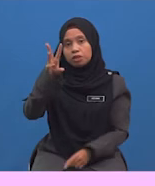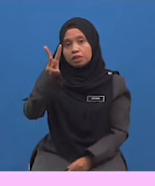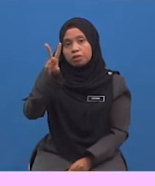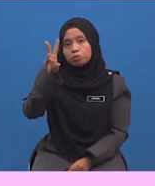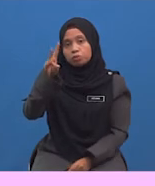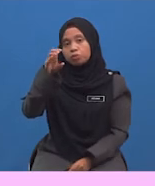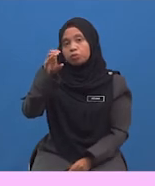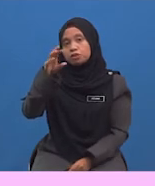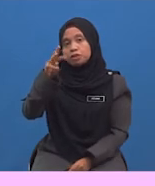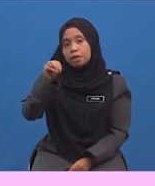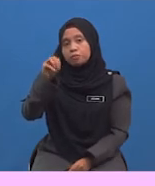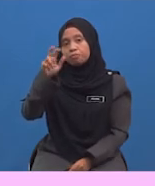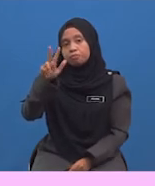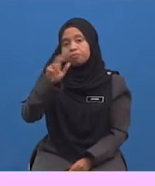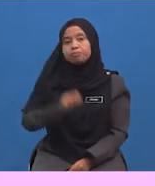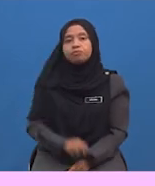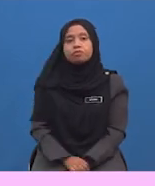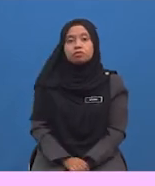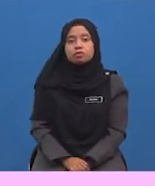256.7 sentimeter padu.